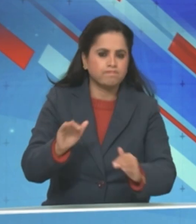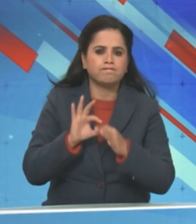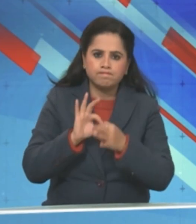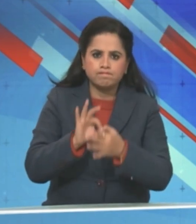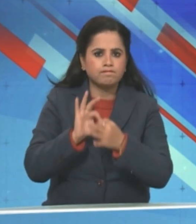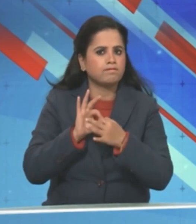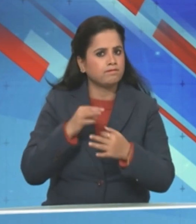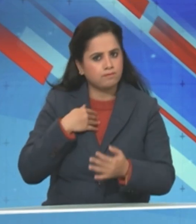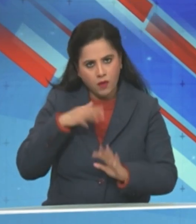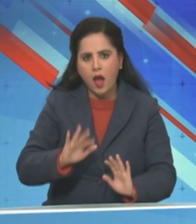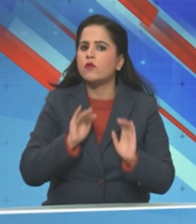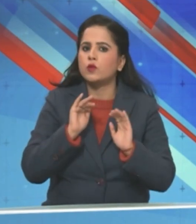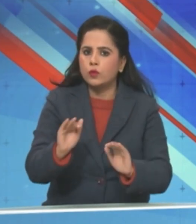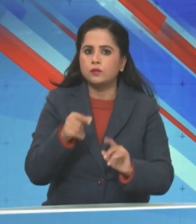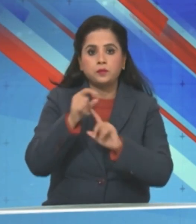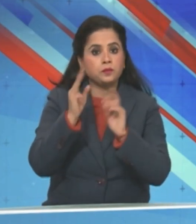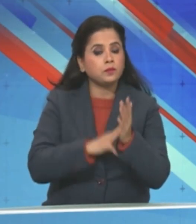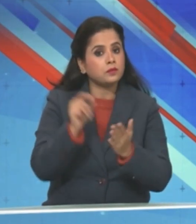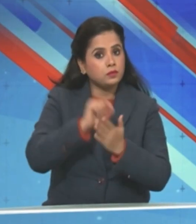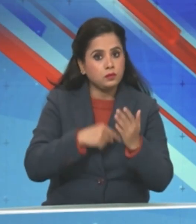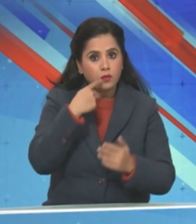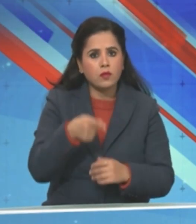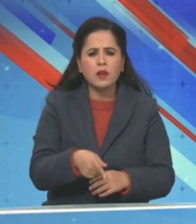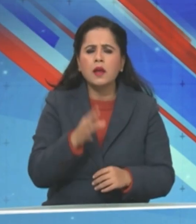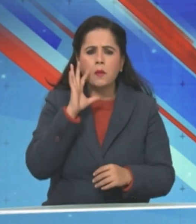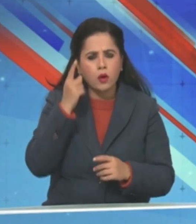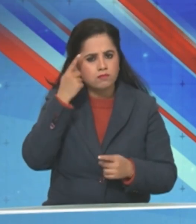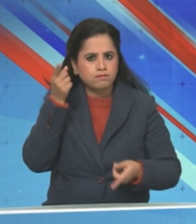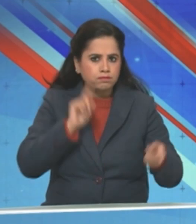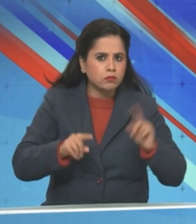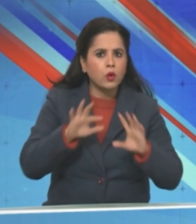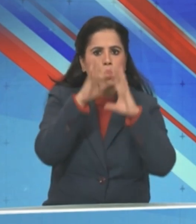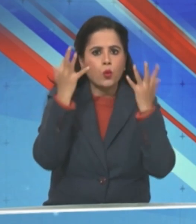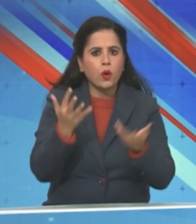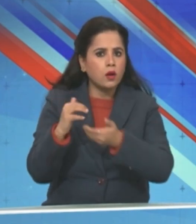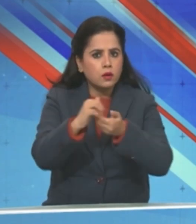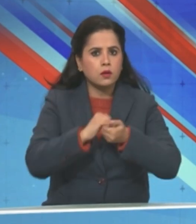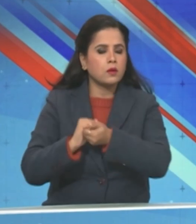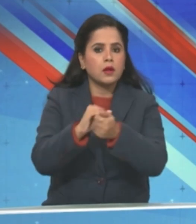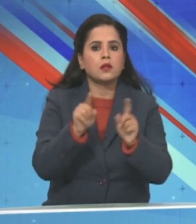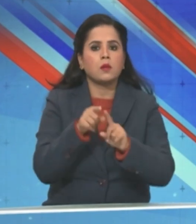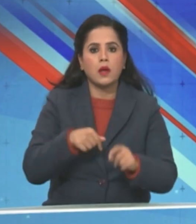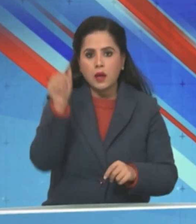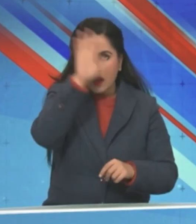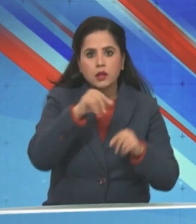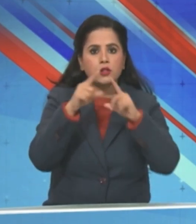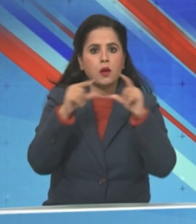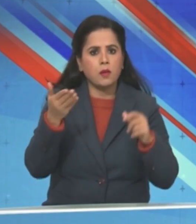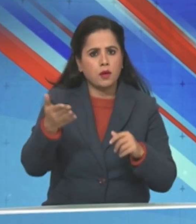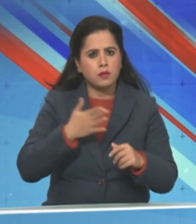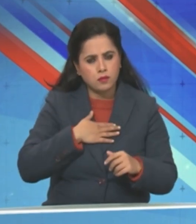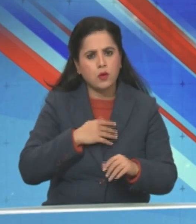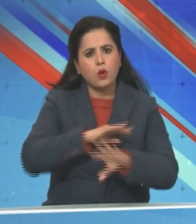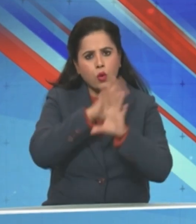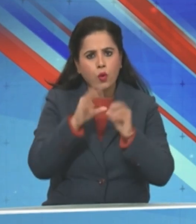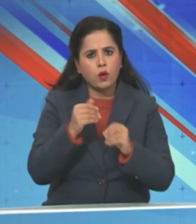साथ खड़ा है। प्रधानमंत्री ने पत्र में लिखा कि एक विशेष रणनीतिक और वैश्विक भागीदार के रूप में भारत जापान के